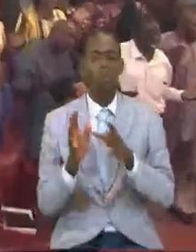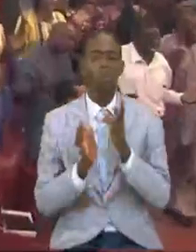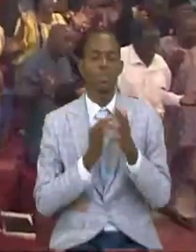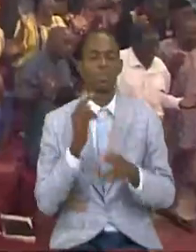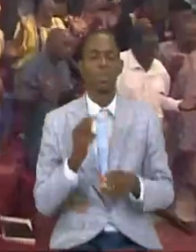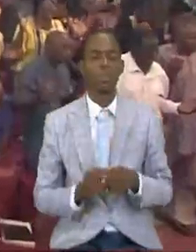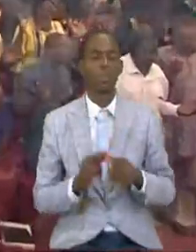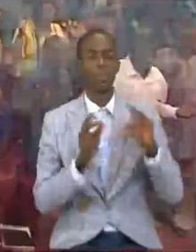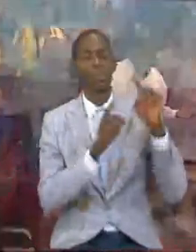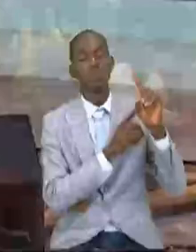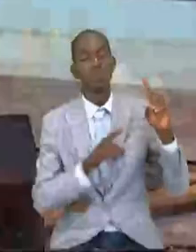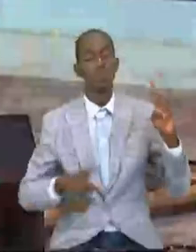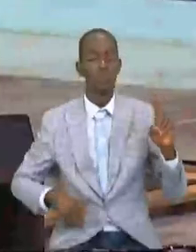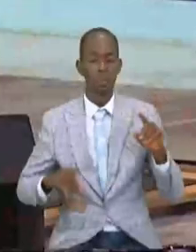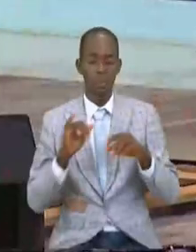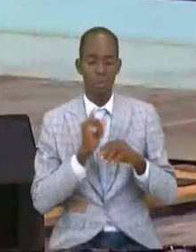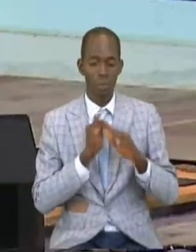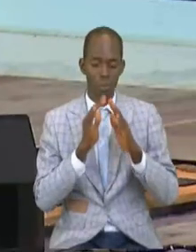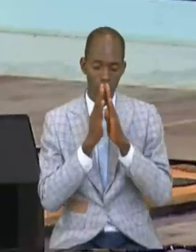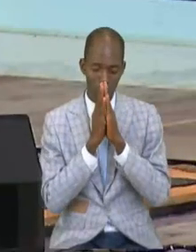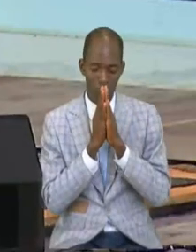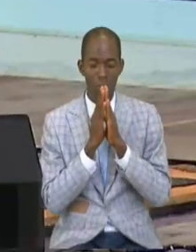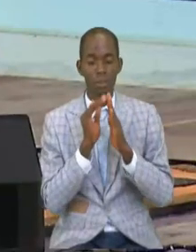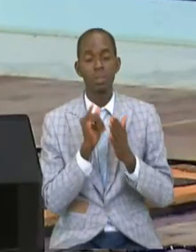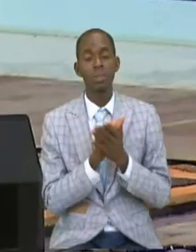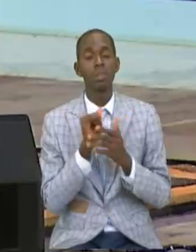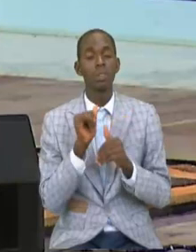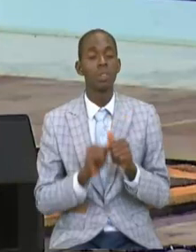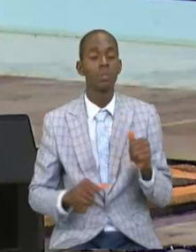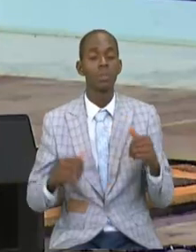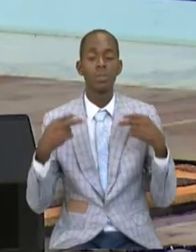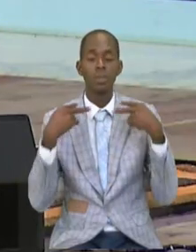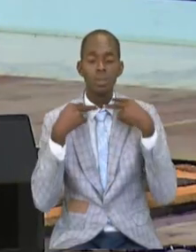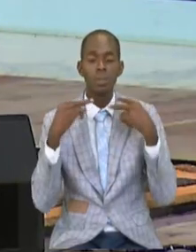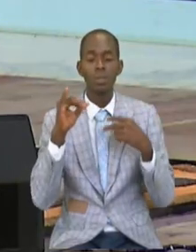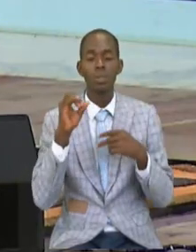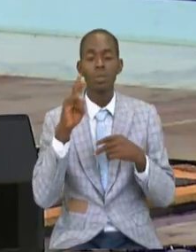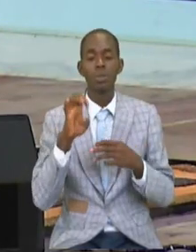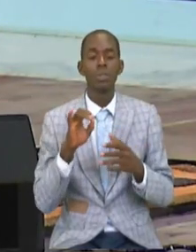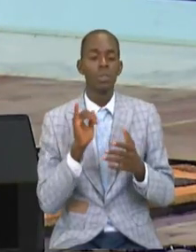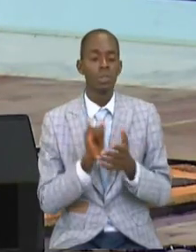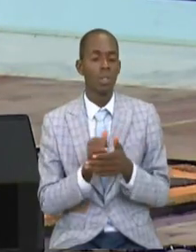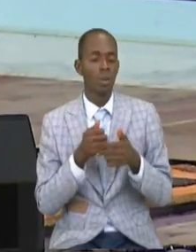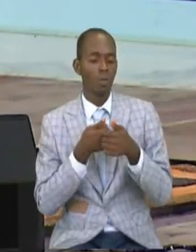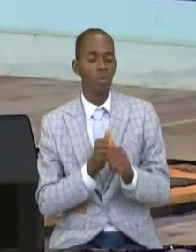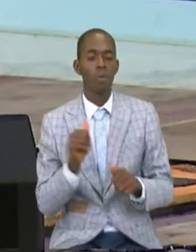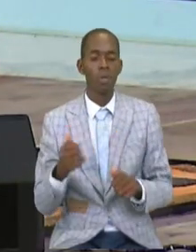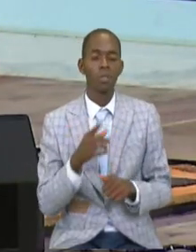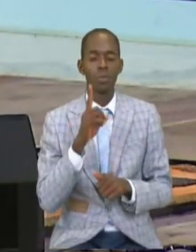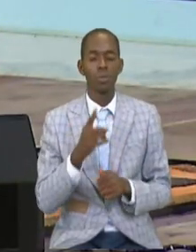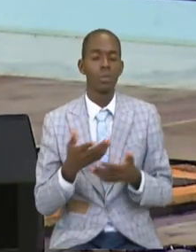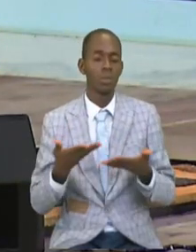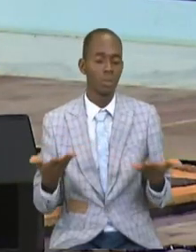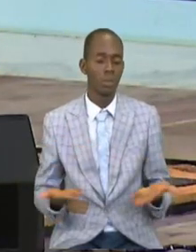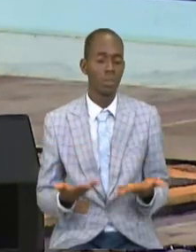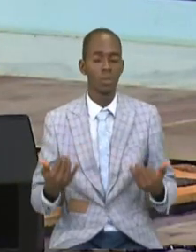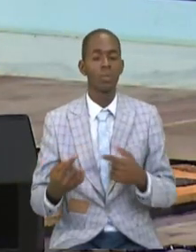fuir. Seigneur, je prie que toujours qui accompagne quelqu'un